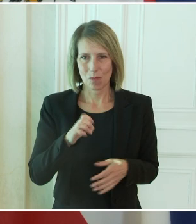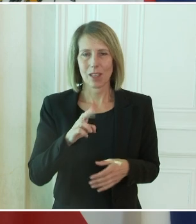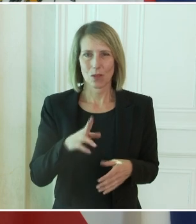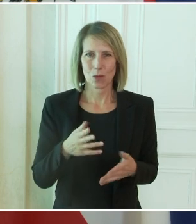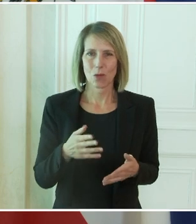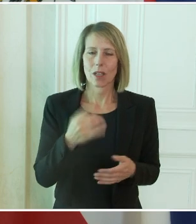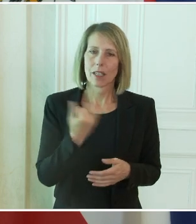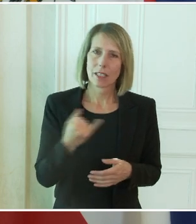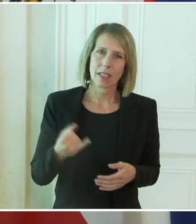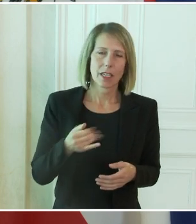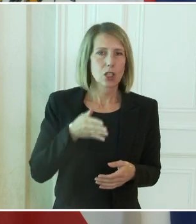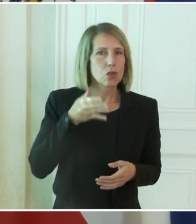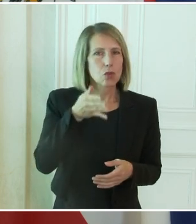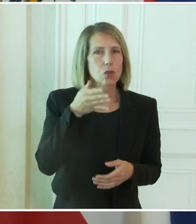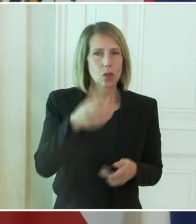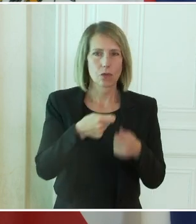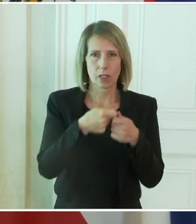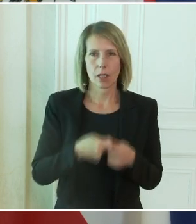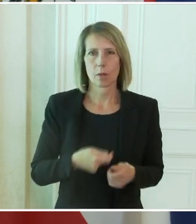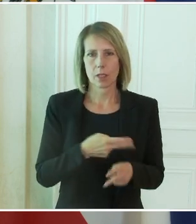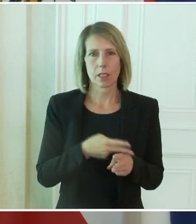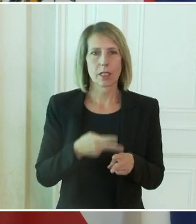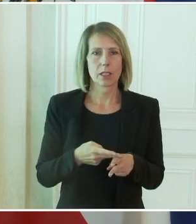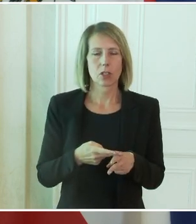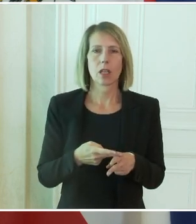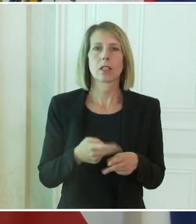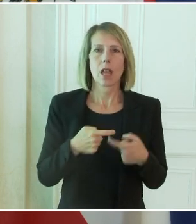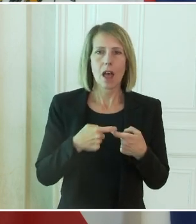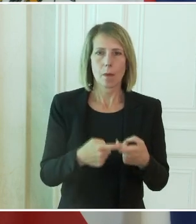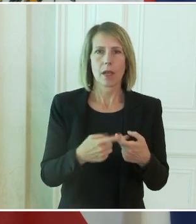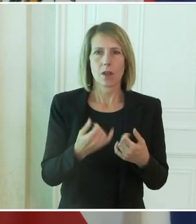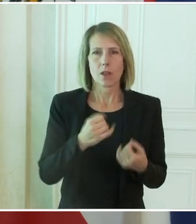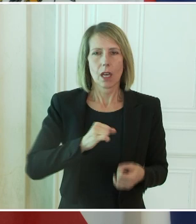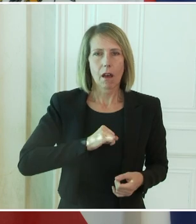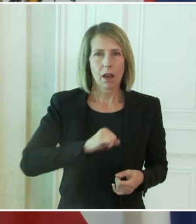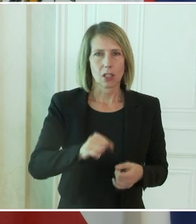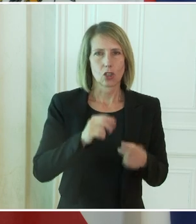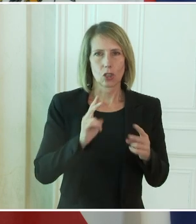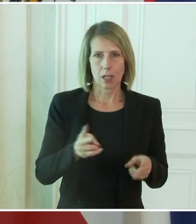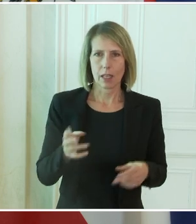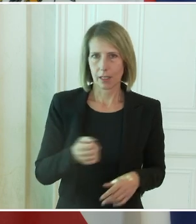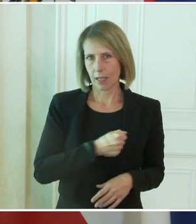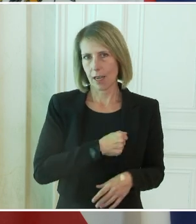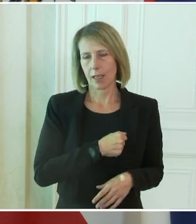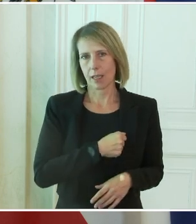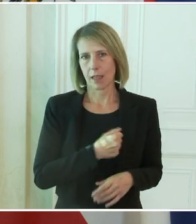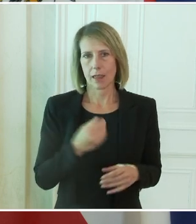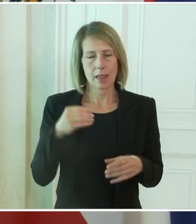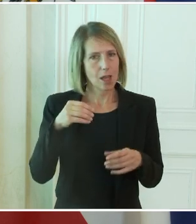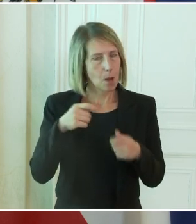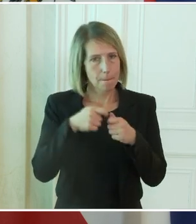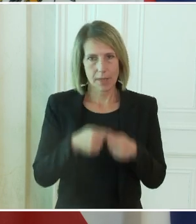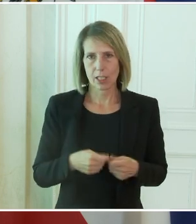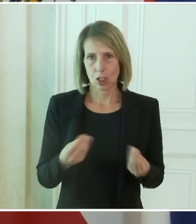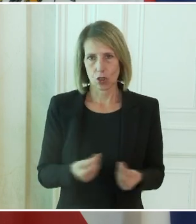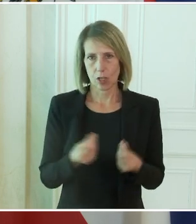Mitgliedstaat selbst auch zu einem sehr, sehr großen Teil, wie rasch dieser Prozess gelingen kann. Wir sehen es zum Beispiel bei den